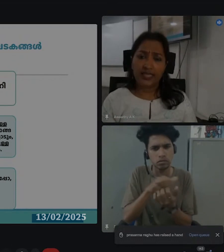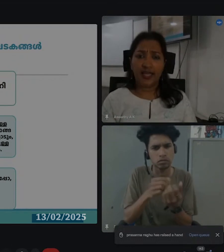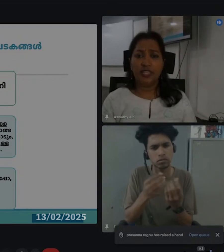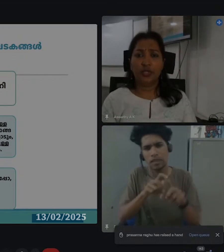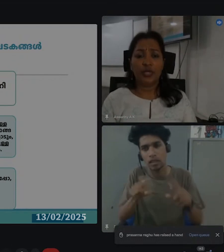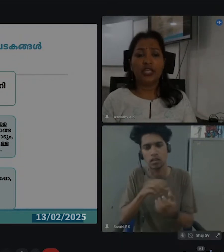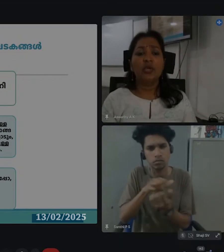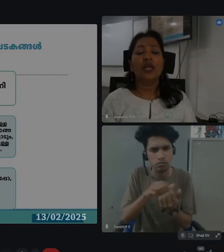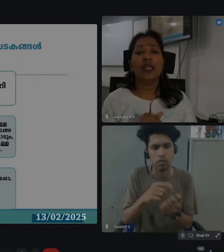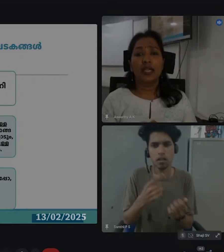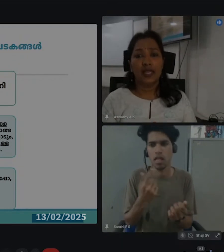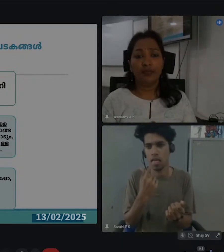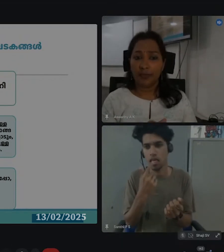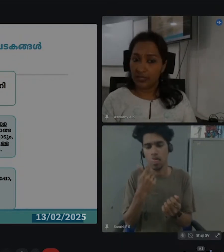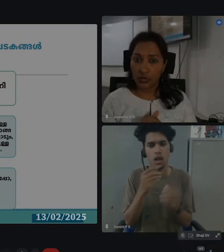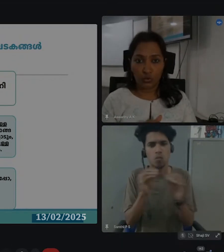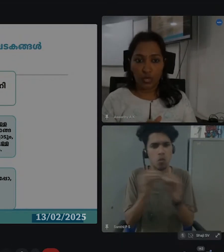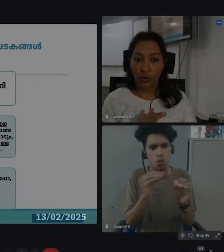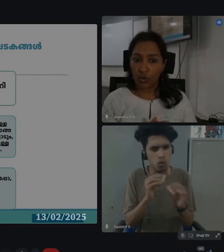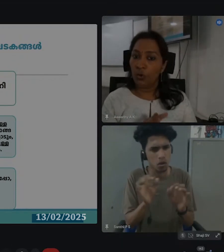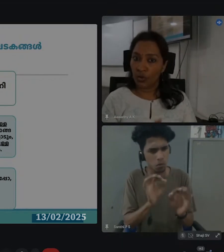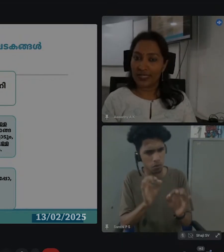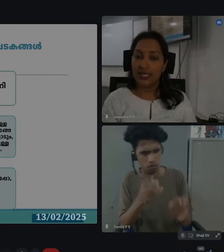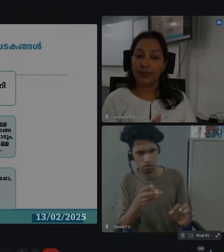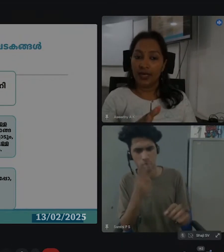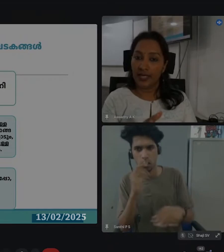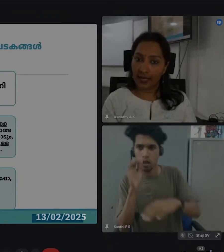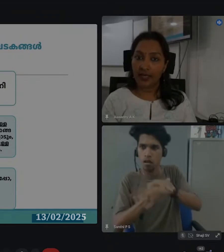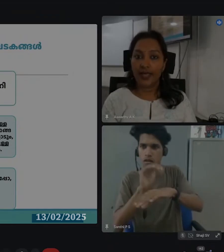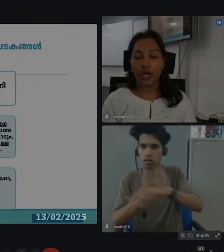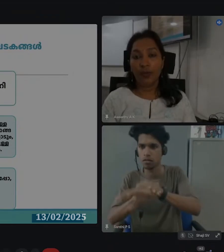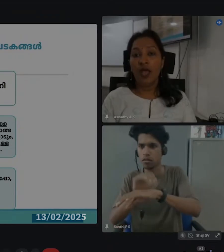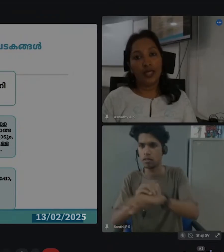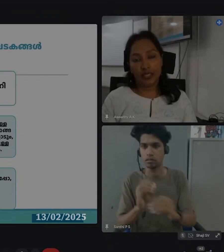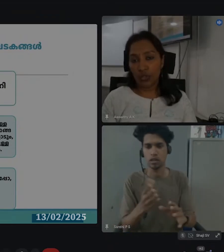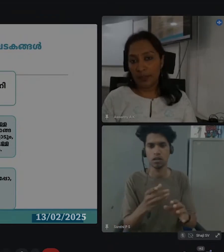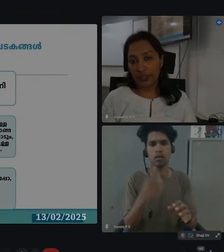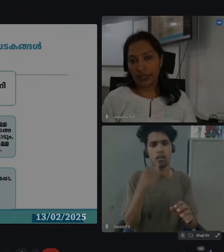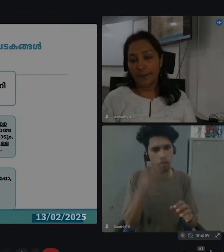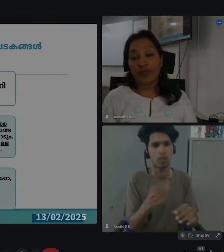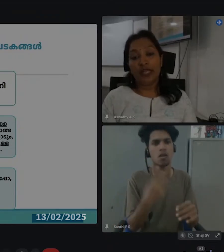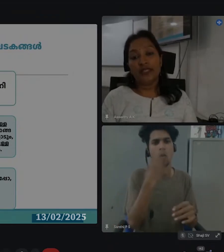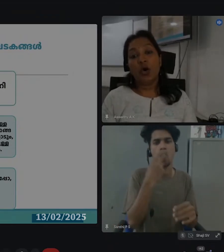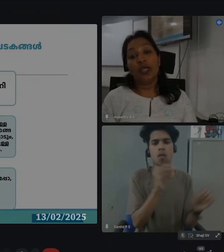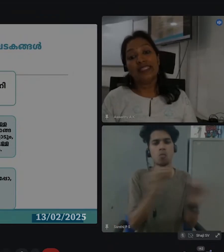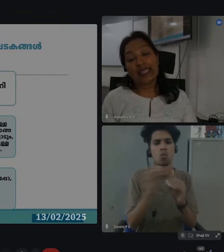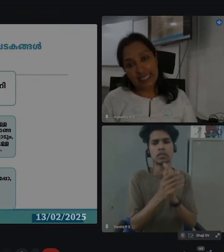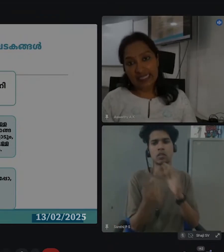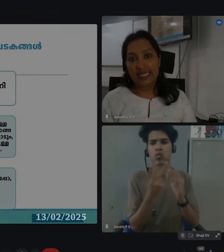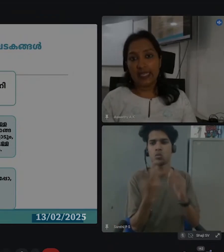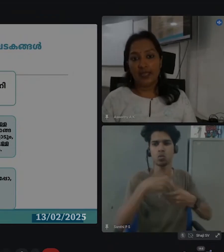നാക്കുകൾ ചലിക്കാതിരിക്കുന്നുണ്ടോ? ഇങ്ങനെയുള്ള കാര്യങ്ങളെല്ലാം നമ്മൾ ഇതിൽ നോക്കുന്നു. അപ്പോൾ ഓറോമോട്ടോർ സ്കിൽ എന്ന് പറഞ്ഞാൽ ഈ 2 കാര്യങ്ങളും അതിനകത്ത് ഉൾപ്പെട്ടിട്ടുണ്ട്. അടുത്തത്